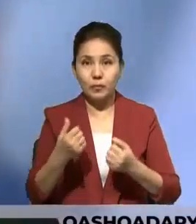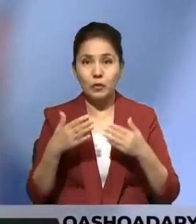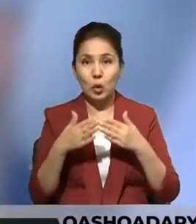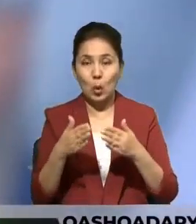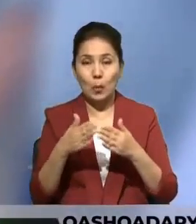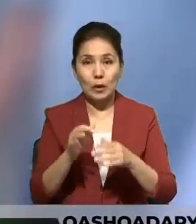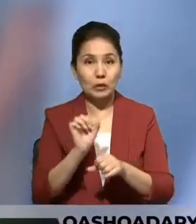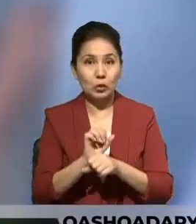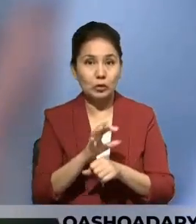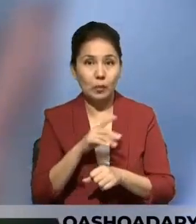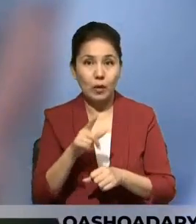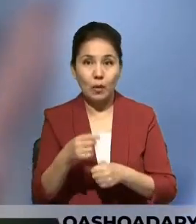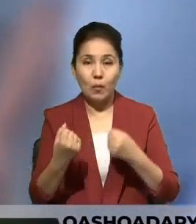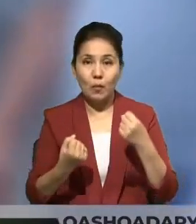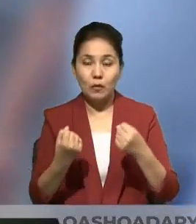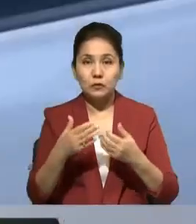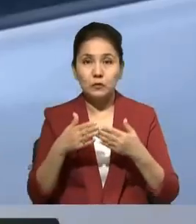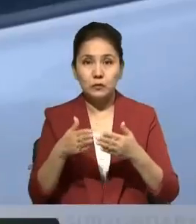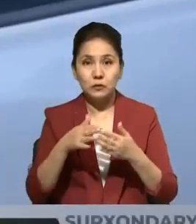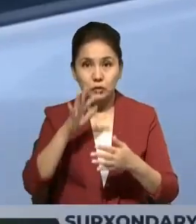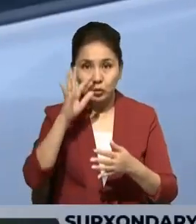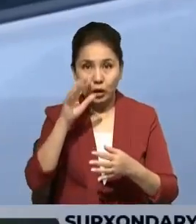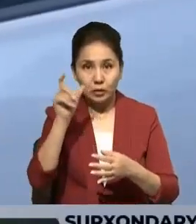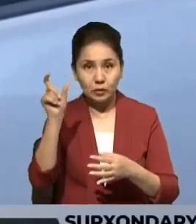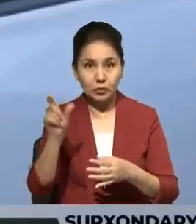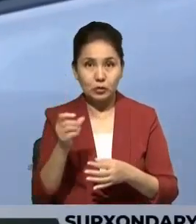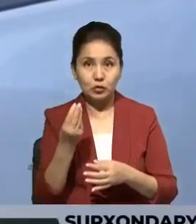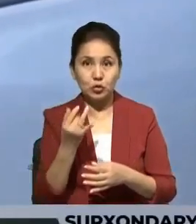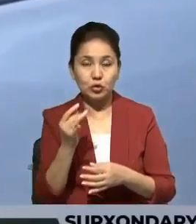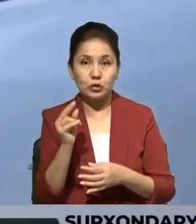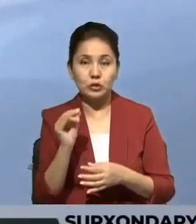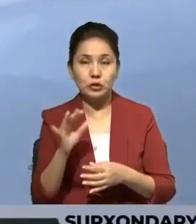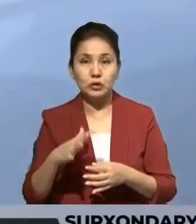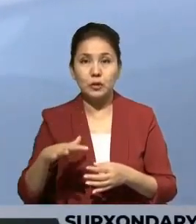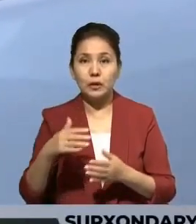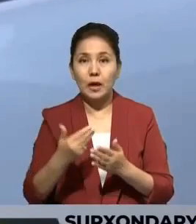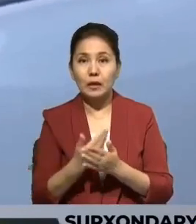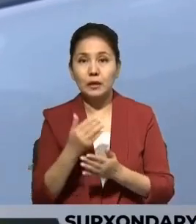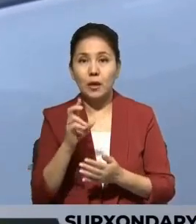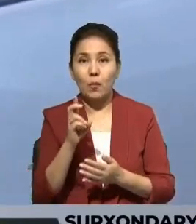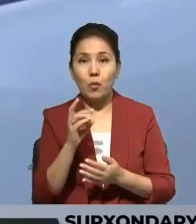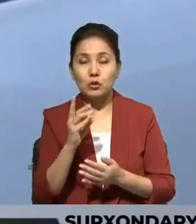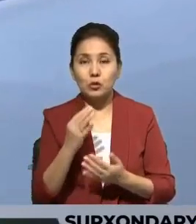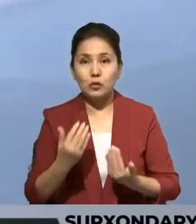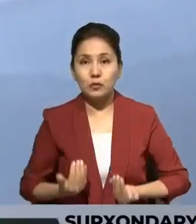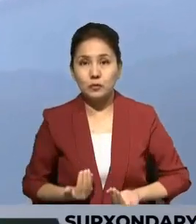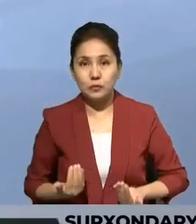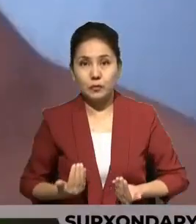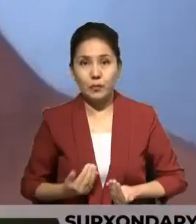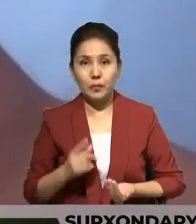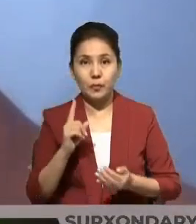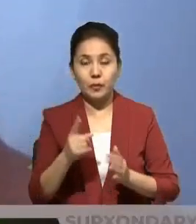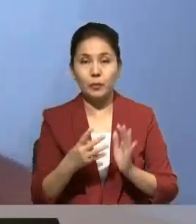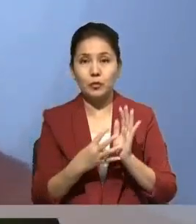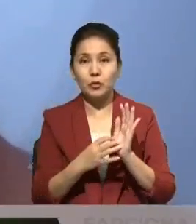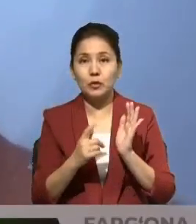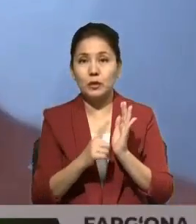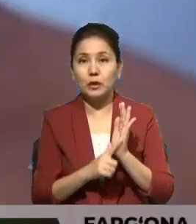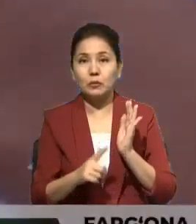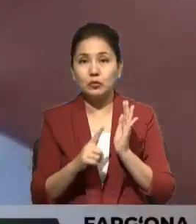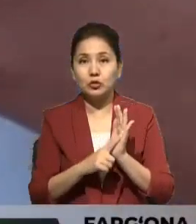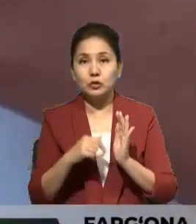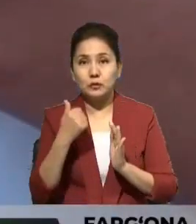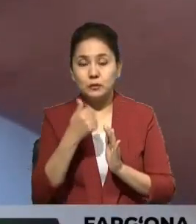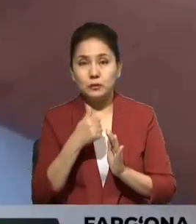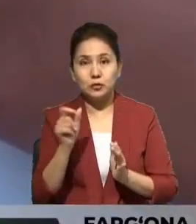Cobalt'ni to'xtatishgan. Avtoulov yo'lovchisi Surxondaryo viloyati Sho'rchi tumani Yangi bozor mahallasida istiqomat qiluvchi